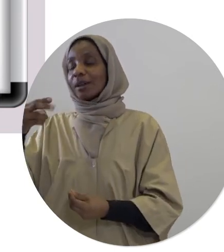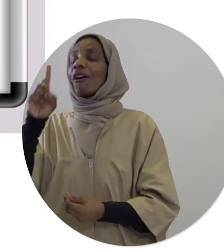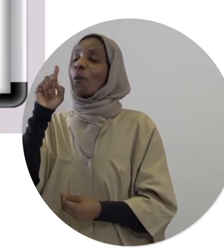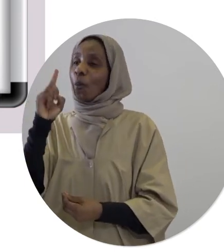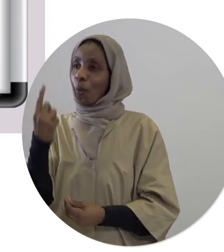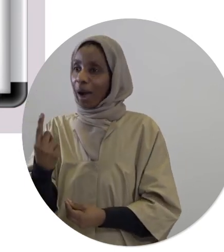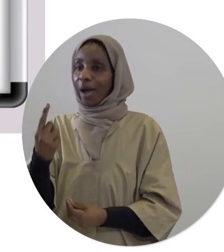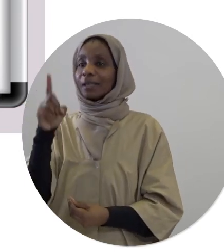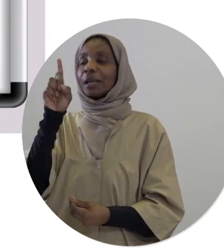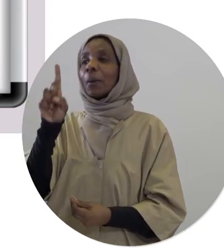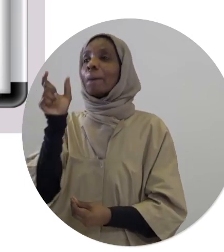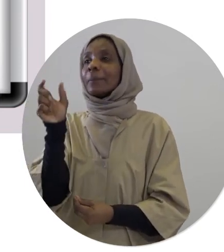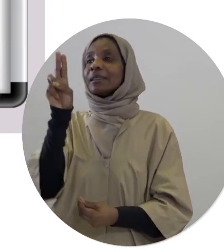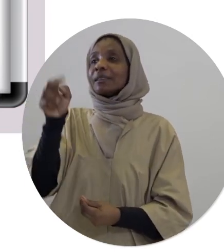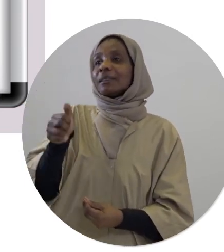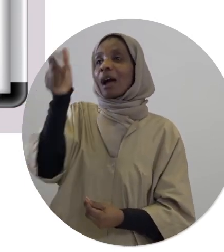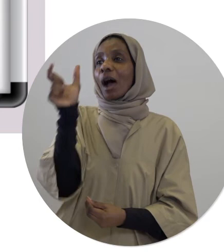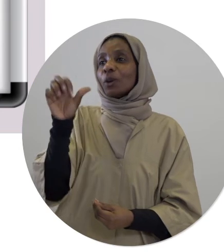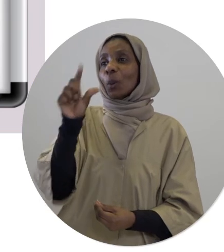1 بنتانول.